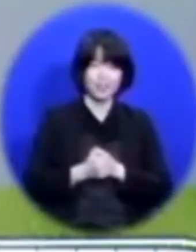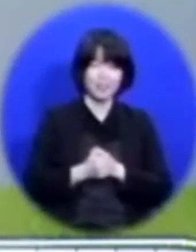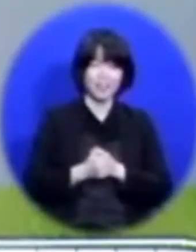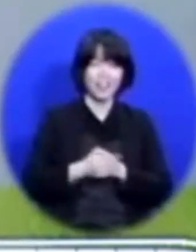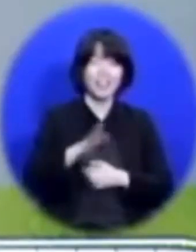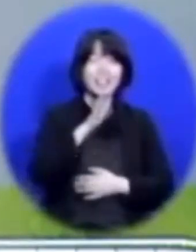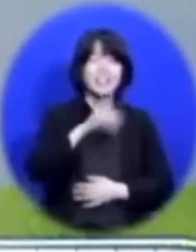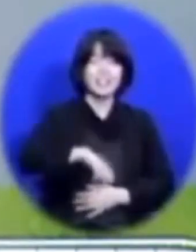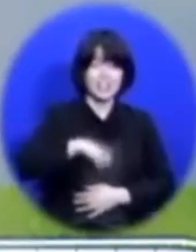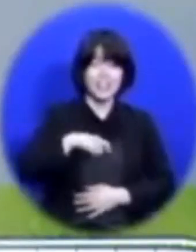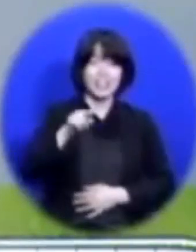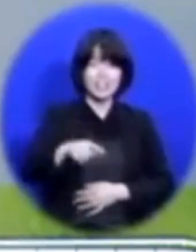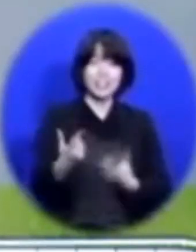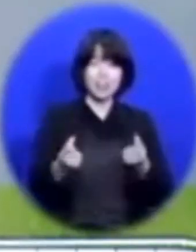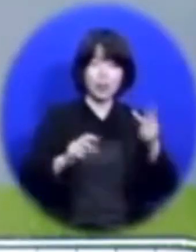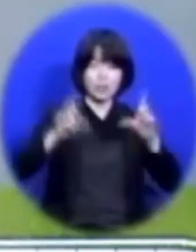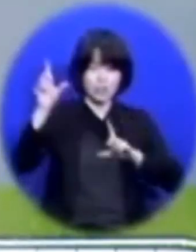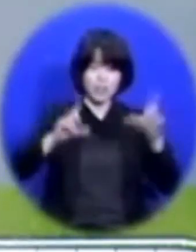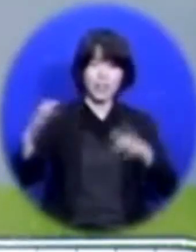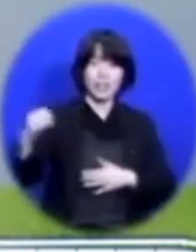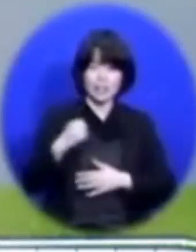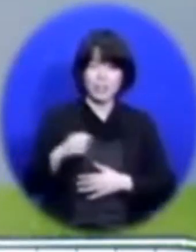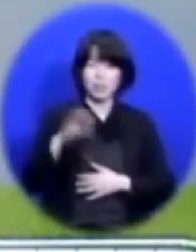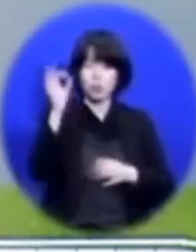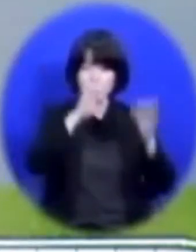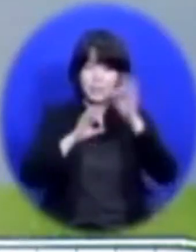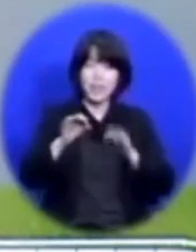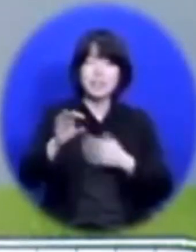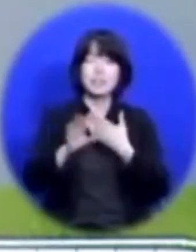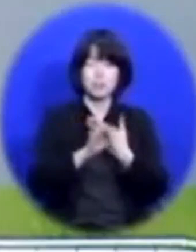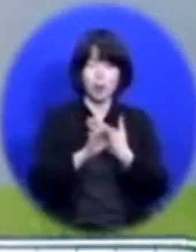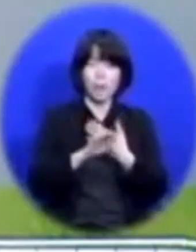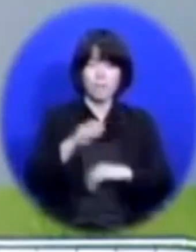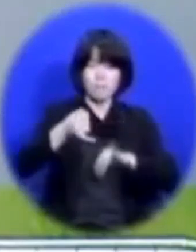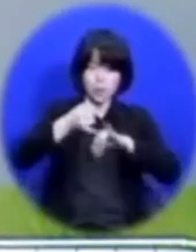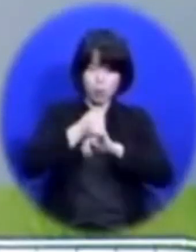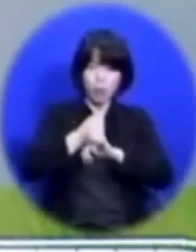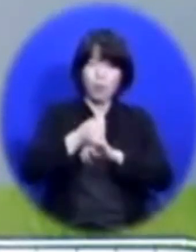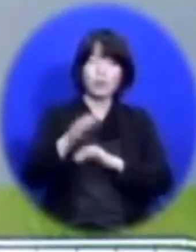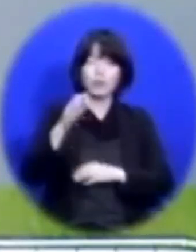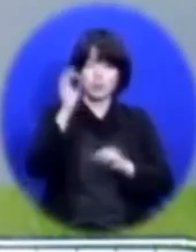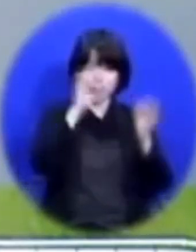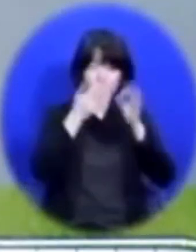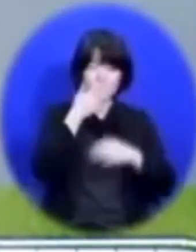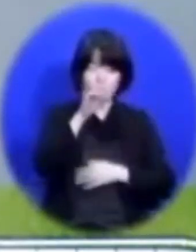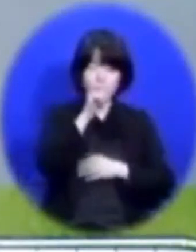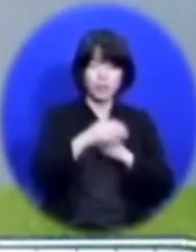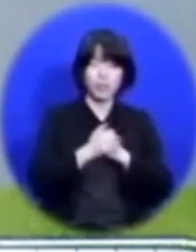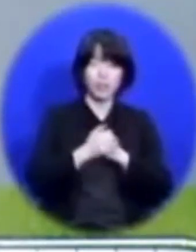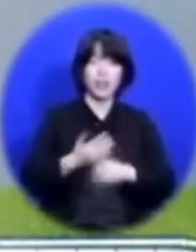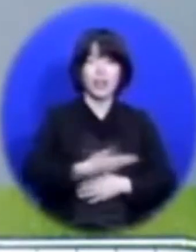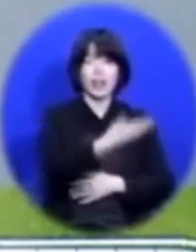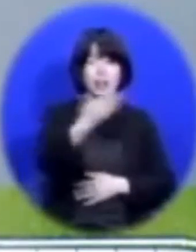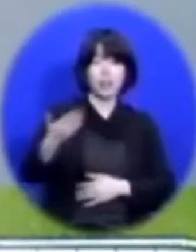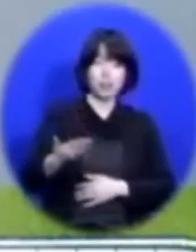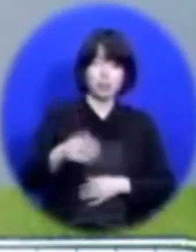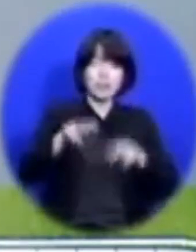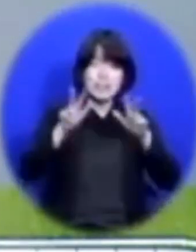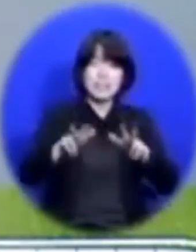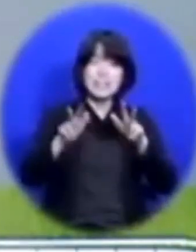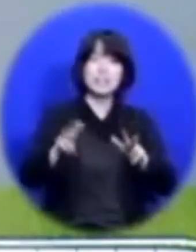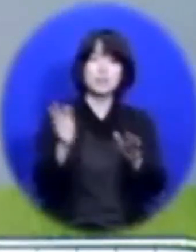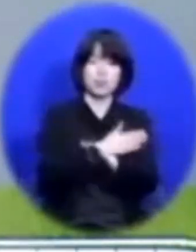그런마음가짐으로진리를추구한다면 ,반드시진리가무엇인지알게될것입니다 .여러분,지금당장이것을시작해야합니다